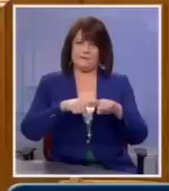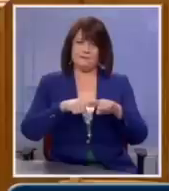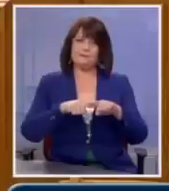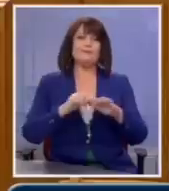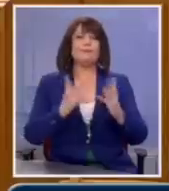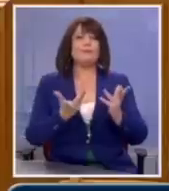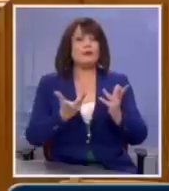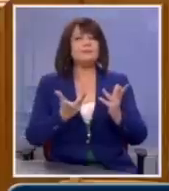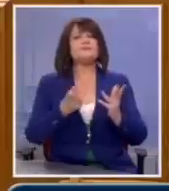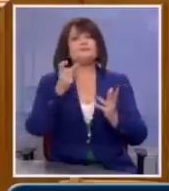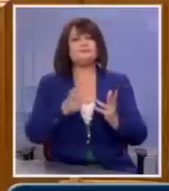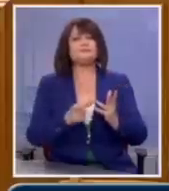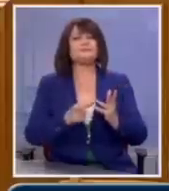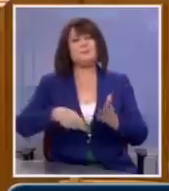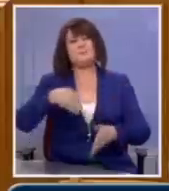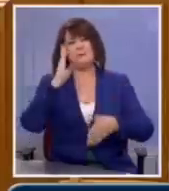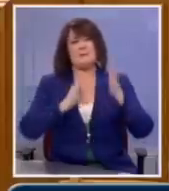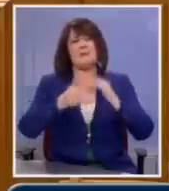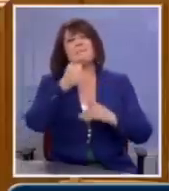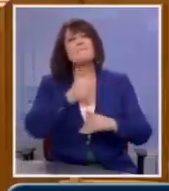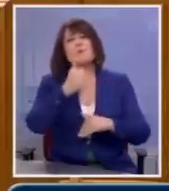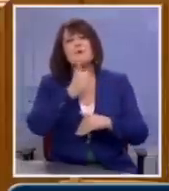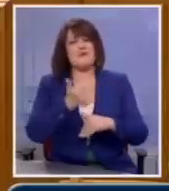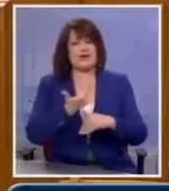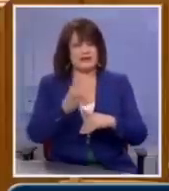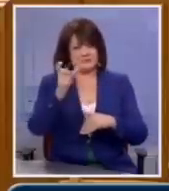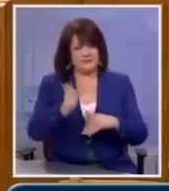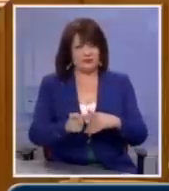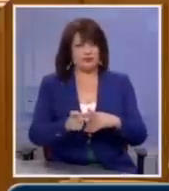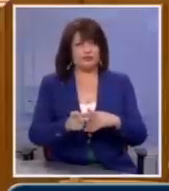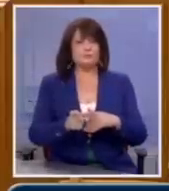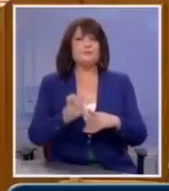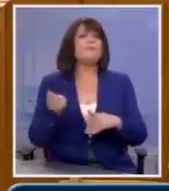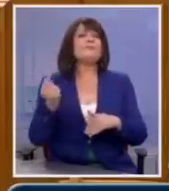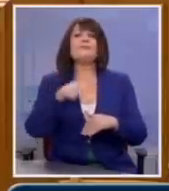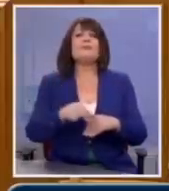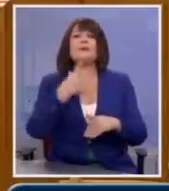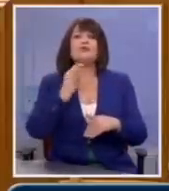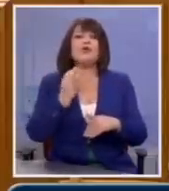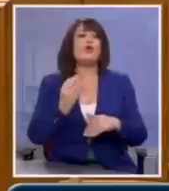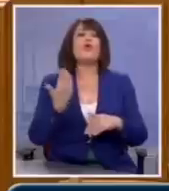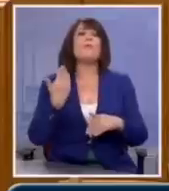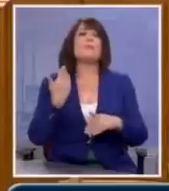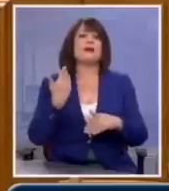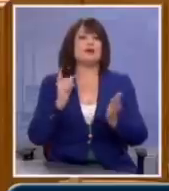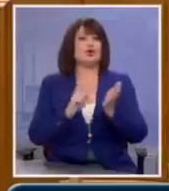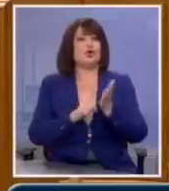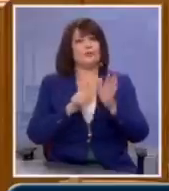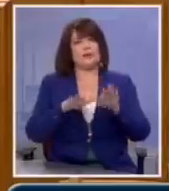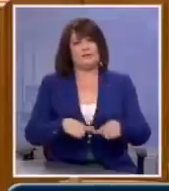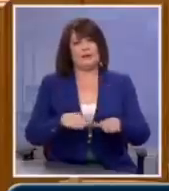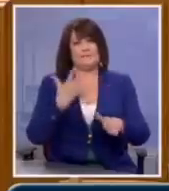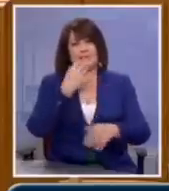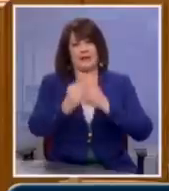έχει υποστεί τόσα δεινά. Προφανώς έχει έρθει πριν αποκτήσει νόμιμη παραμονή